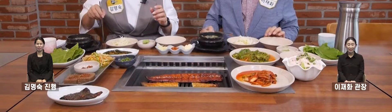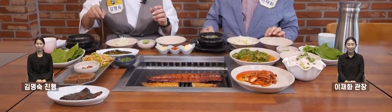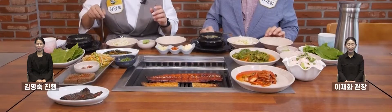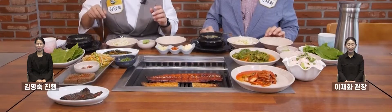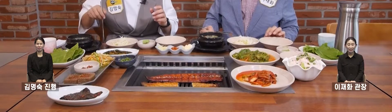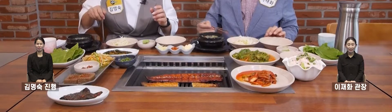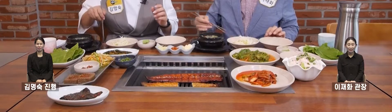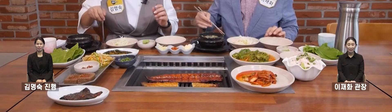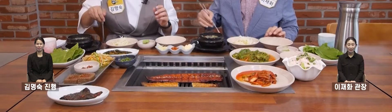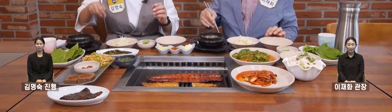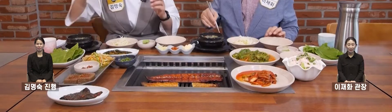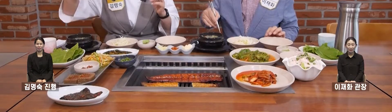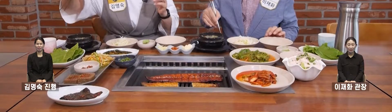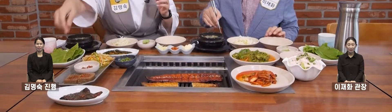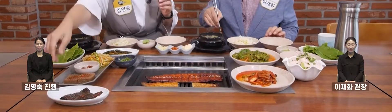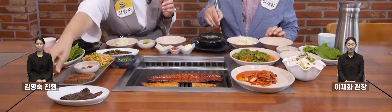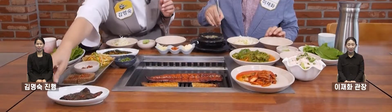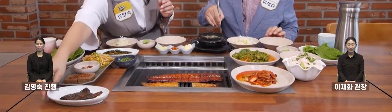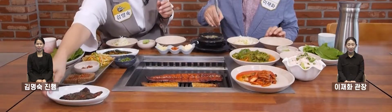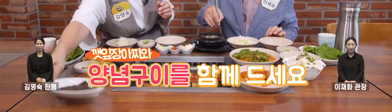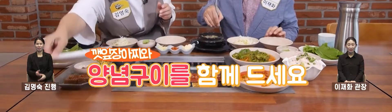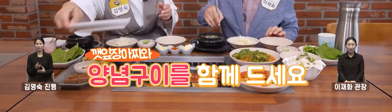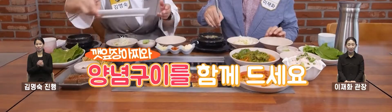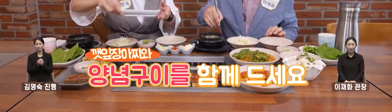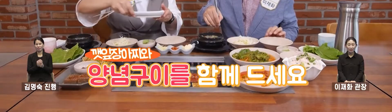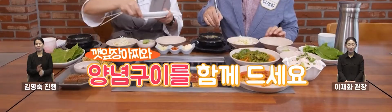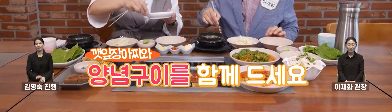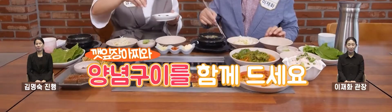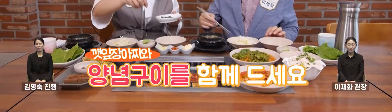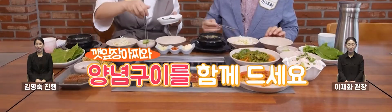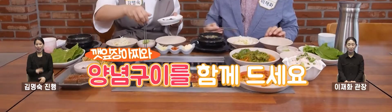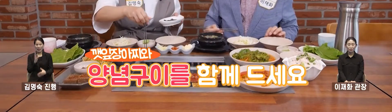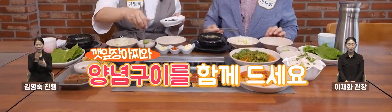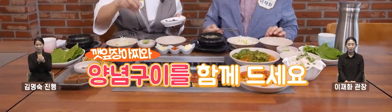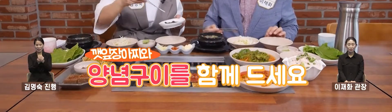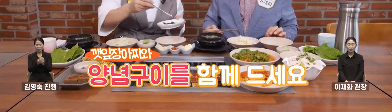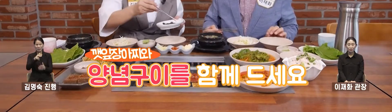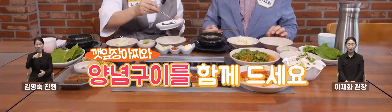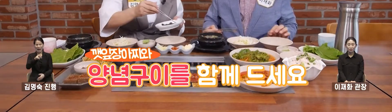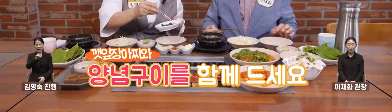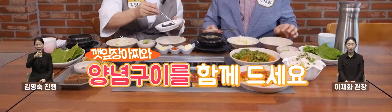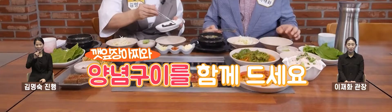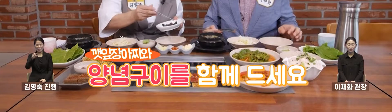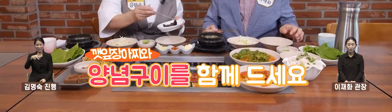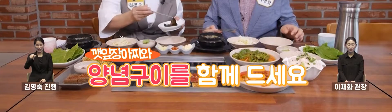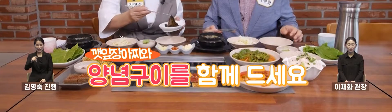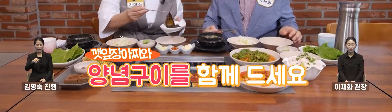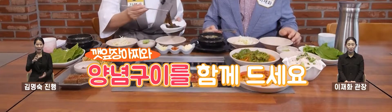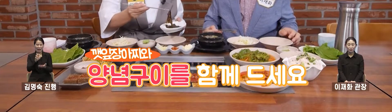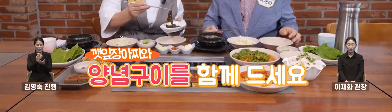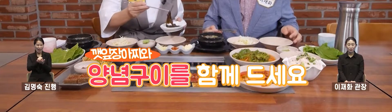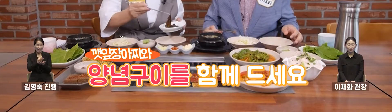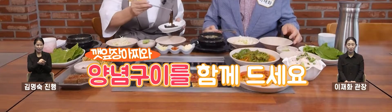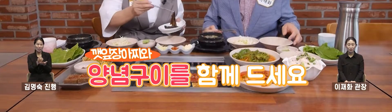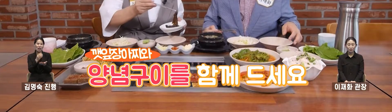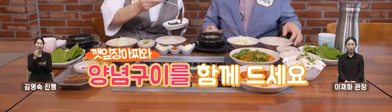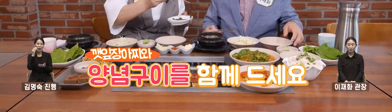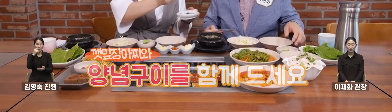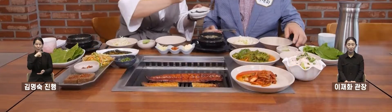저기 깻잎에다가 깻잎 장아찌에다가 예. 예. 양념 한번 싸서 드셔보세요. 아 깻잎 장아찌에다